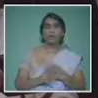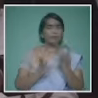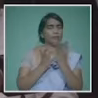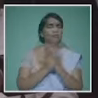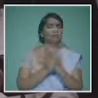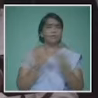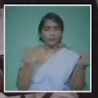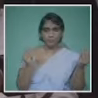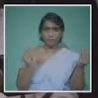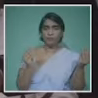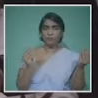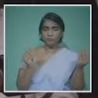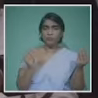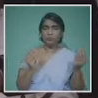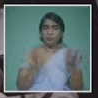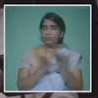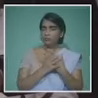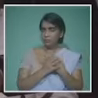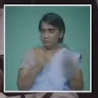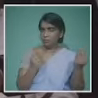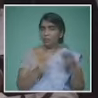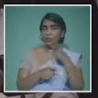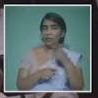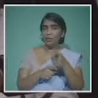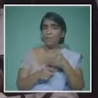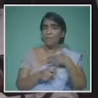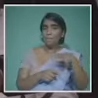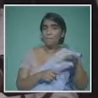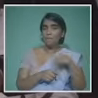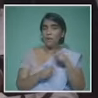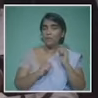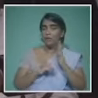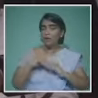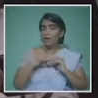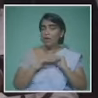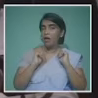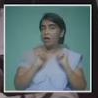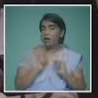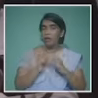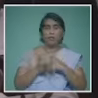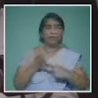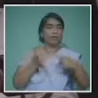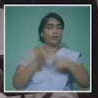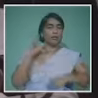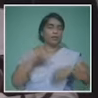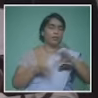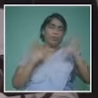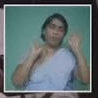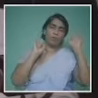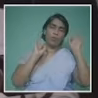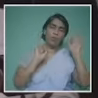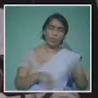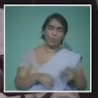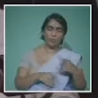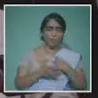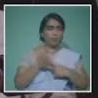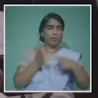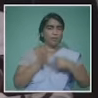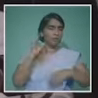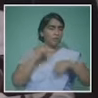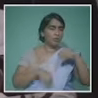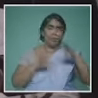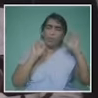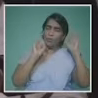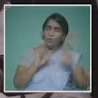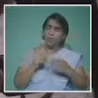අහෝසි කරලා තියෙනවා. අවශ්‍ය කිරීමන මොකද්ද පාවිච්චි කරපු ක්‍රමවේද මැතිවරණ උපවැත්වීම මැතිවරණ